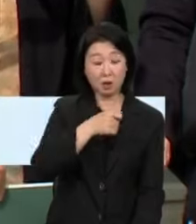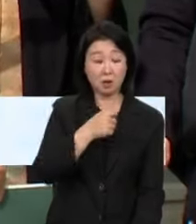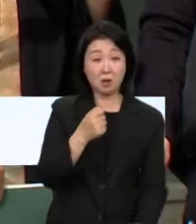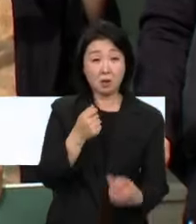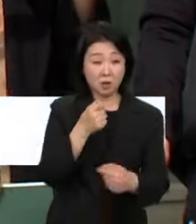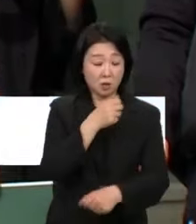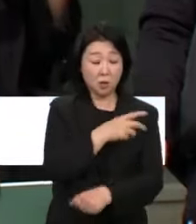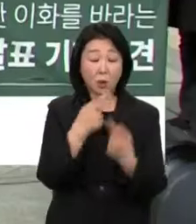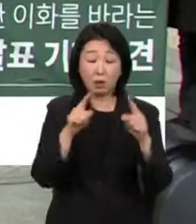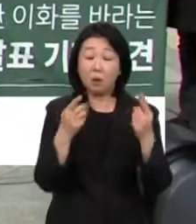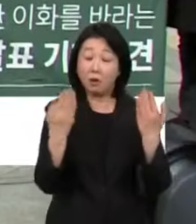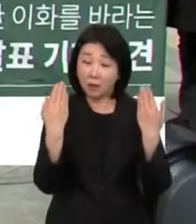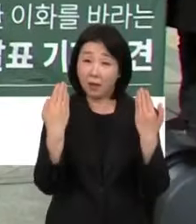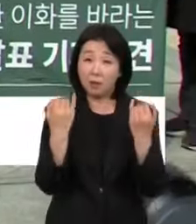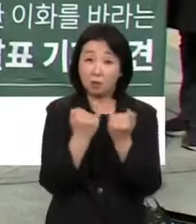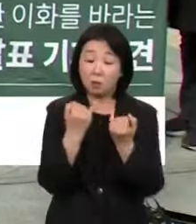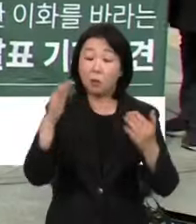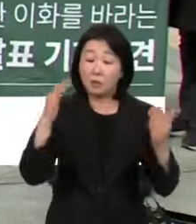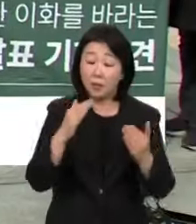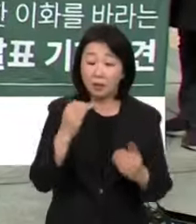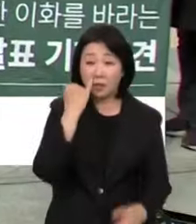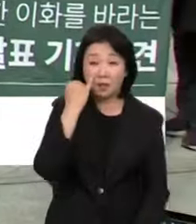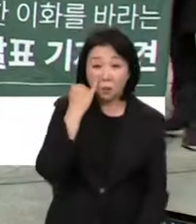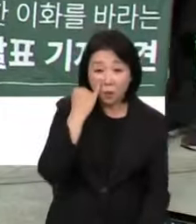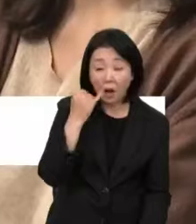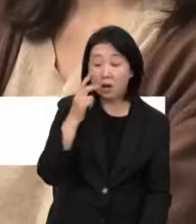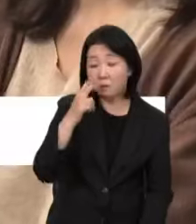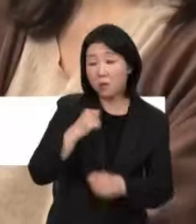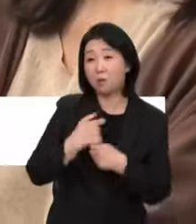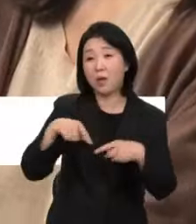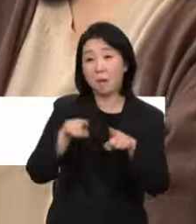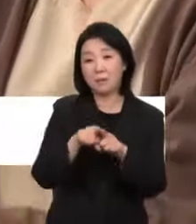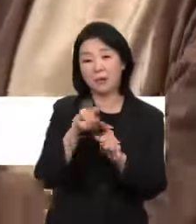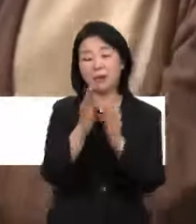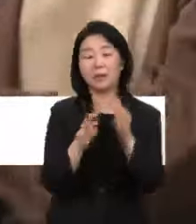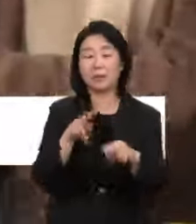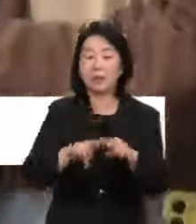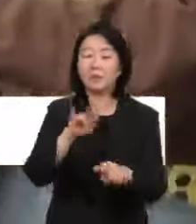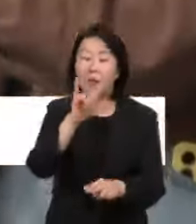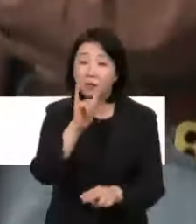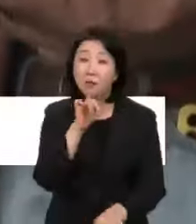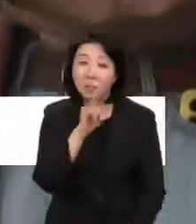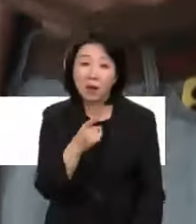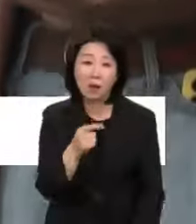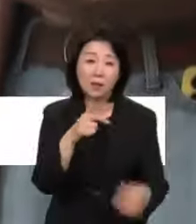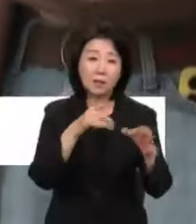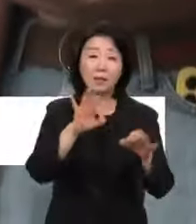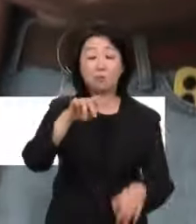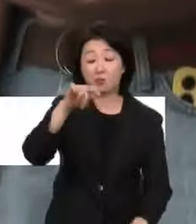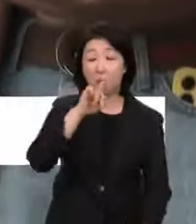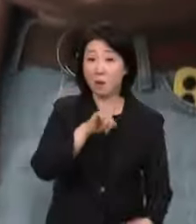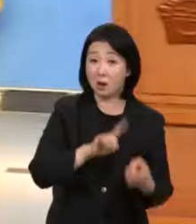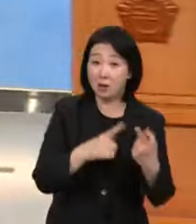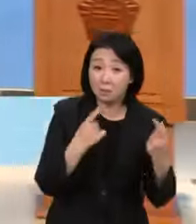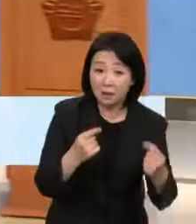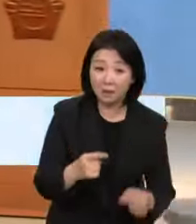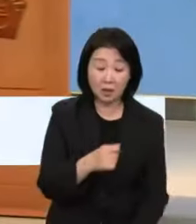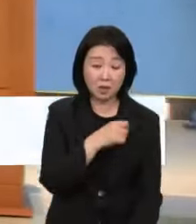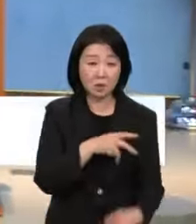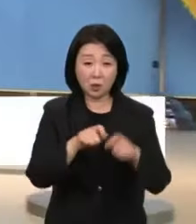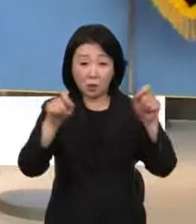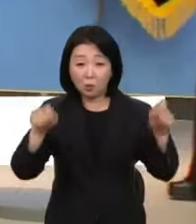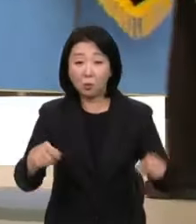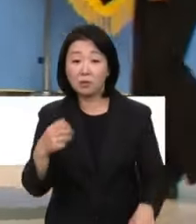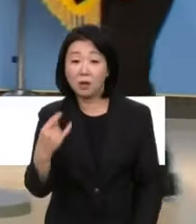자신의 이모가 미군과 함께 잔디밭에 앉아있는 사진을 봤다며 김 후보 발언이 사실이라고 주장했습니다. 이화여대 동창회는 고은 씨